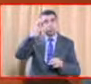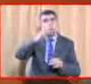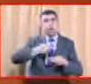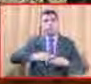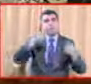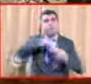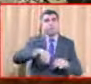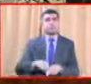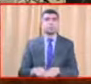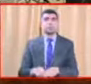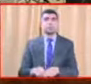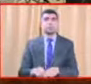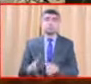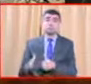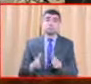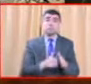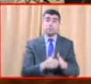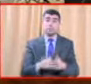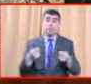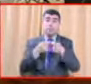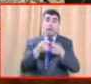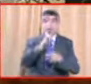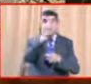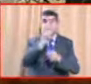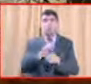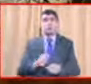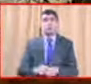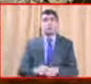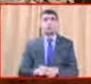شكرا سيد الوزير. كاين شي تعقيب؟ كاين شي تعقيب؟